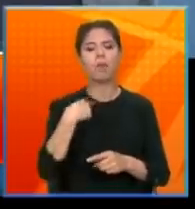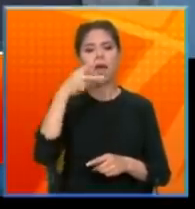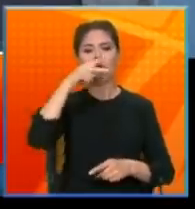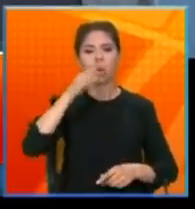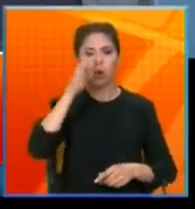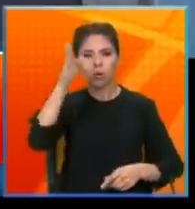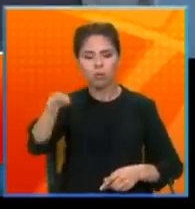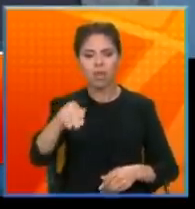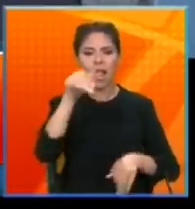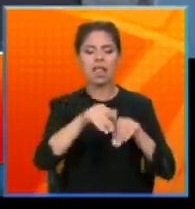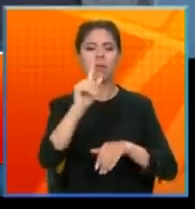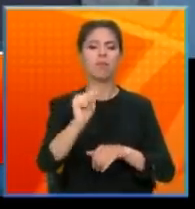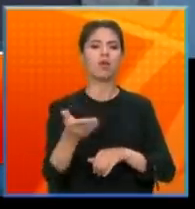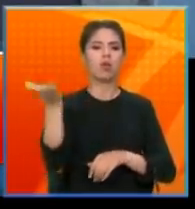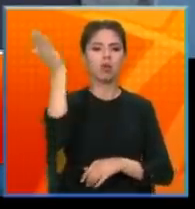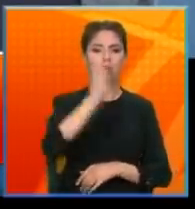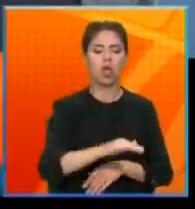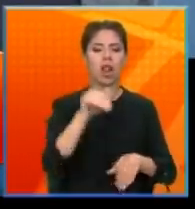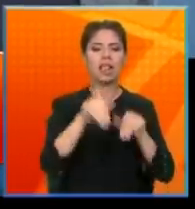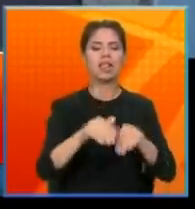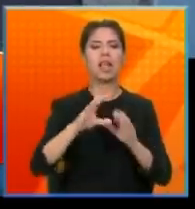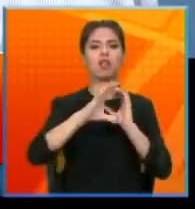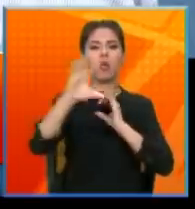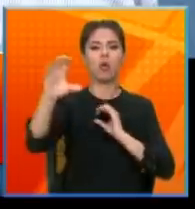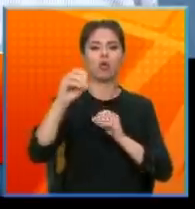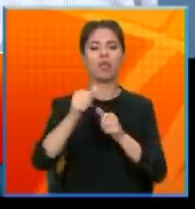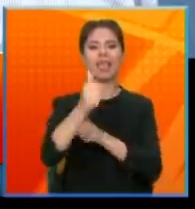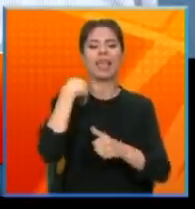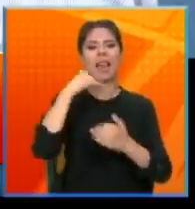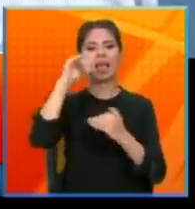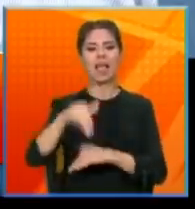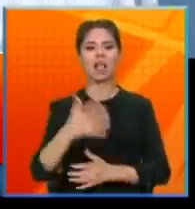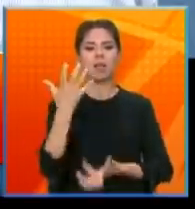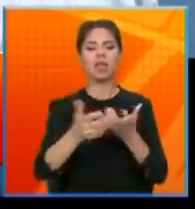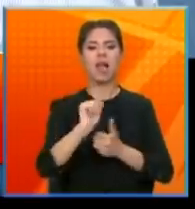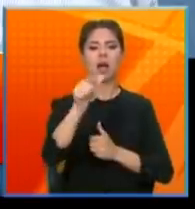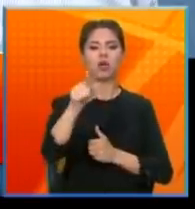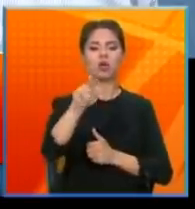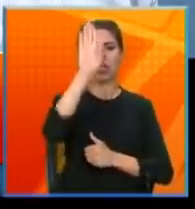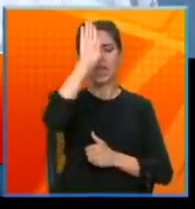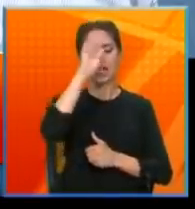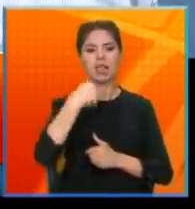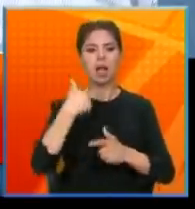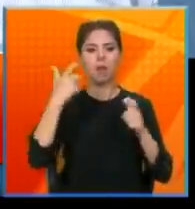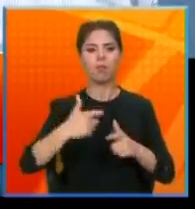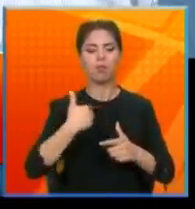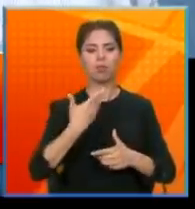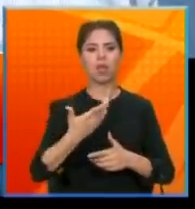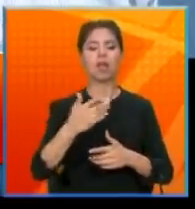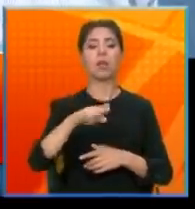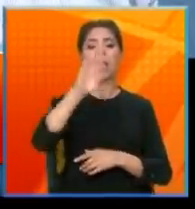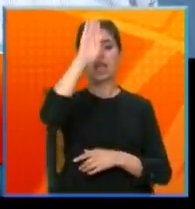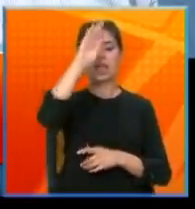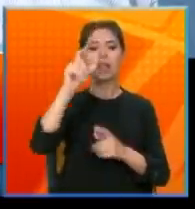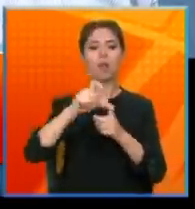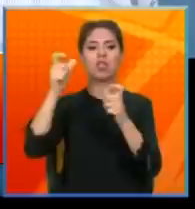gittim. Seçimden bir gün sonra seçim otobüsüyle... Geri döndüm. Yangın günü neredeydiniz? Yangın günü İstanbul'dayım. Ama yangın günü Sancaktepe